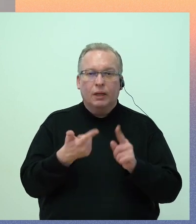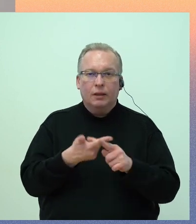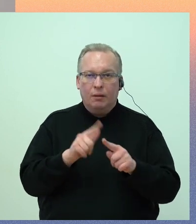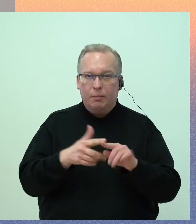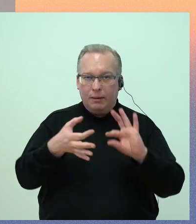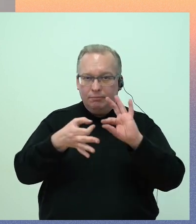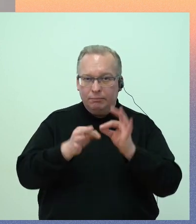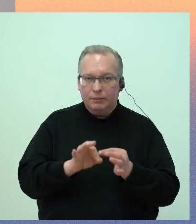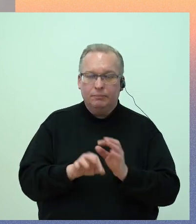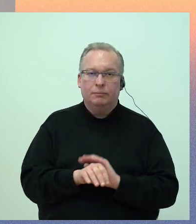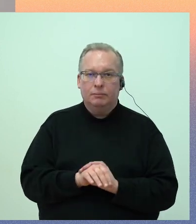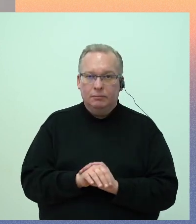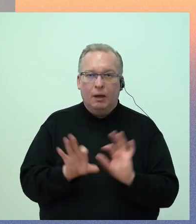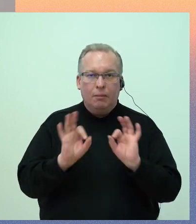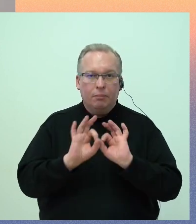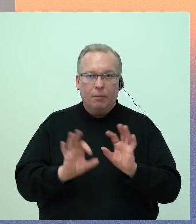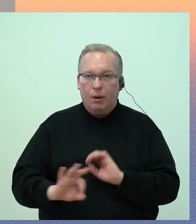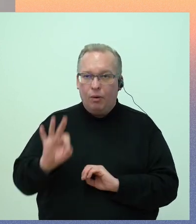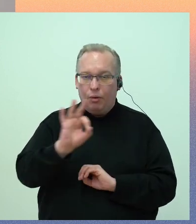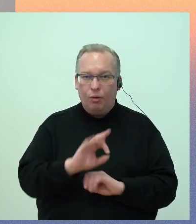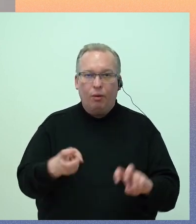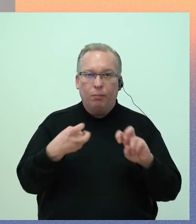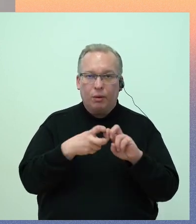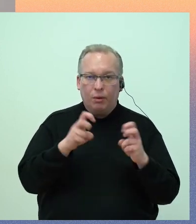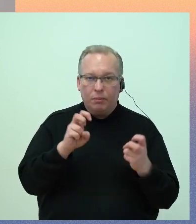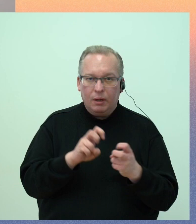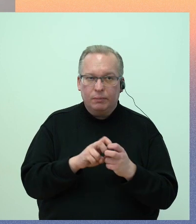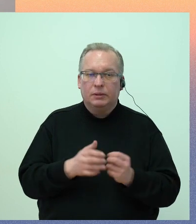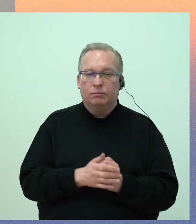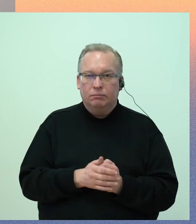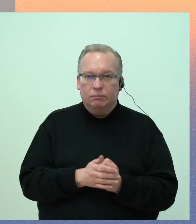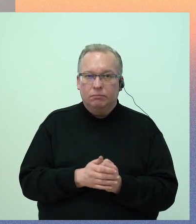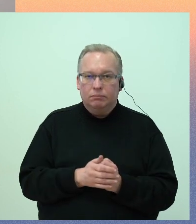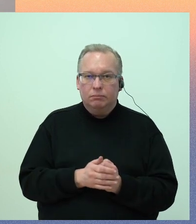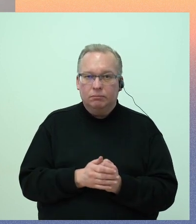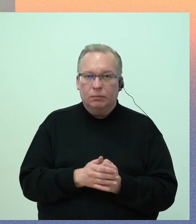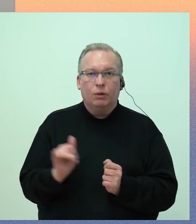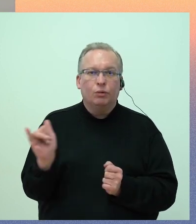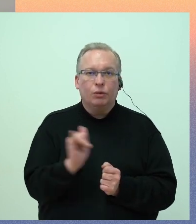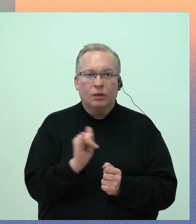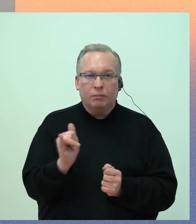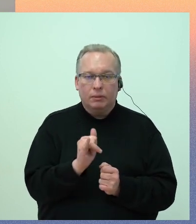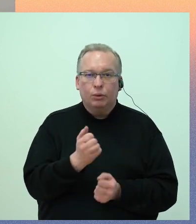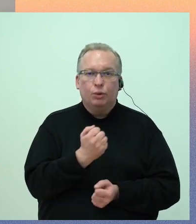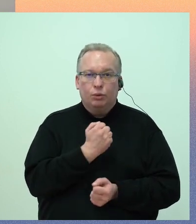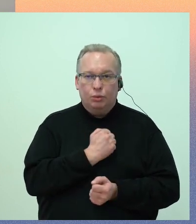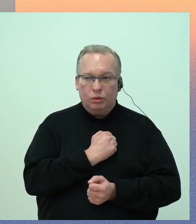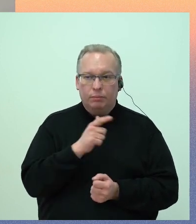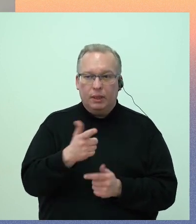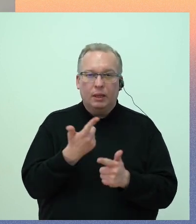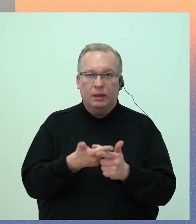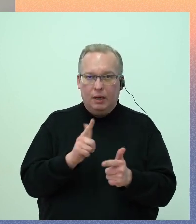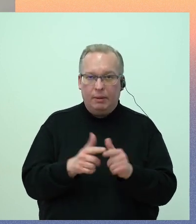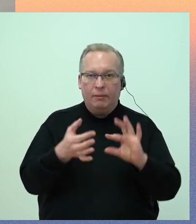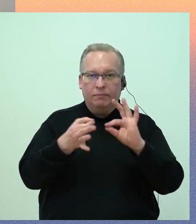išsamei papasakojo apie problemas bei iššūkius, su kuriais susidurėme. Jis